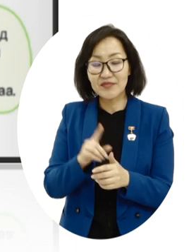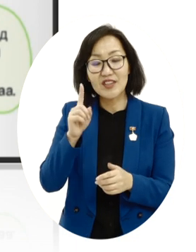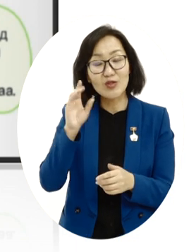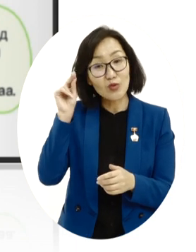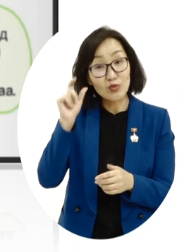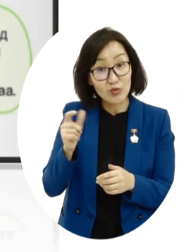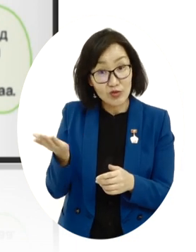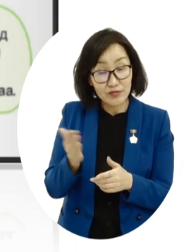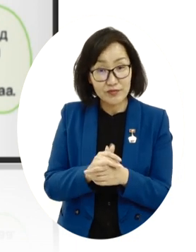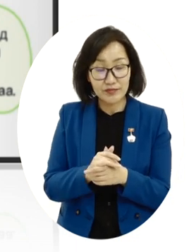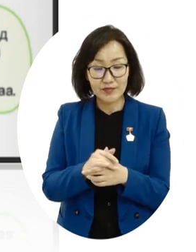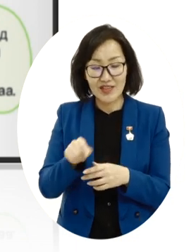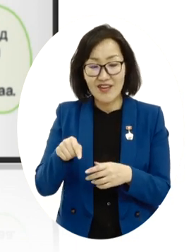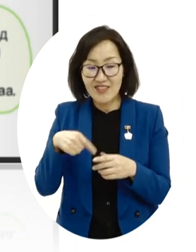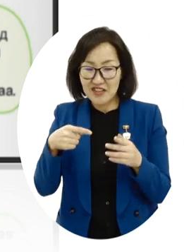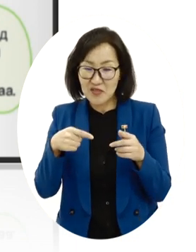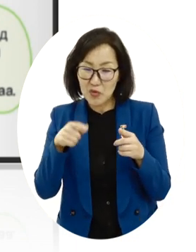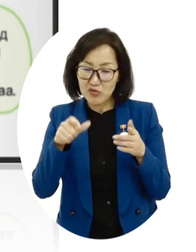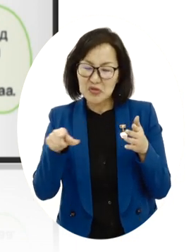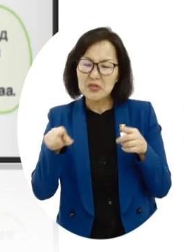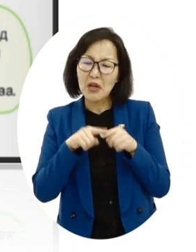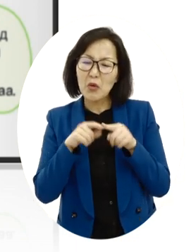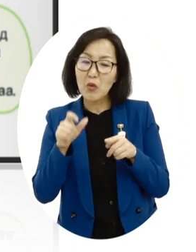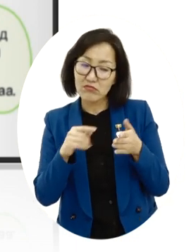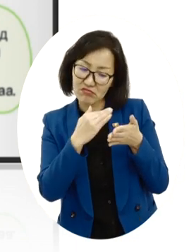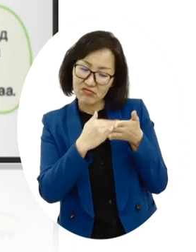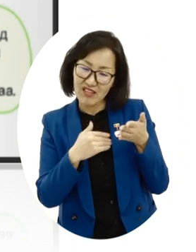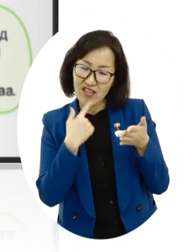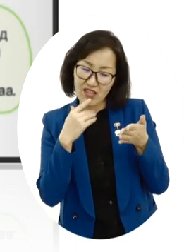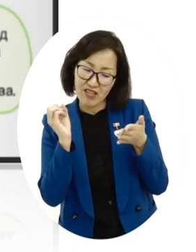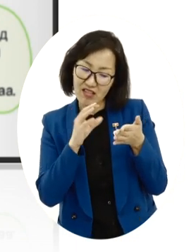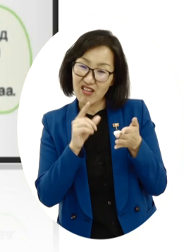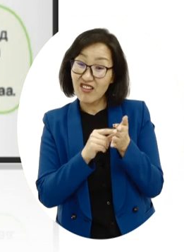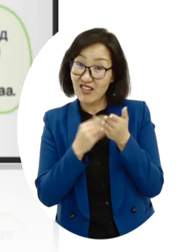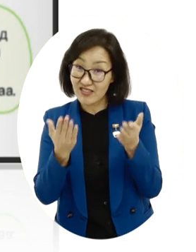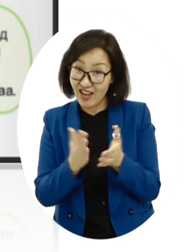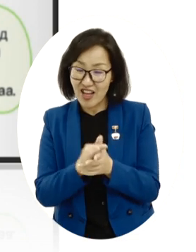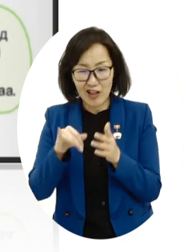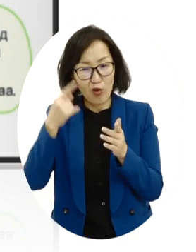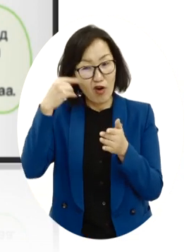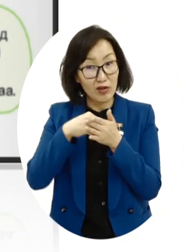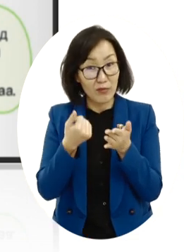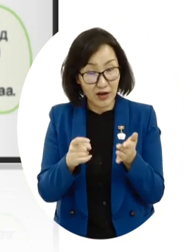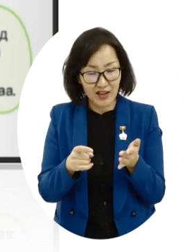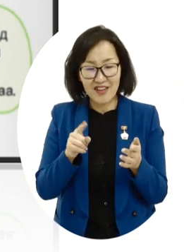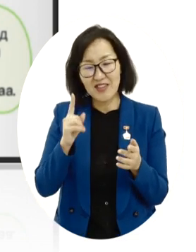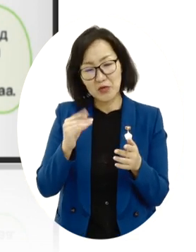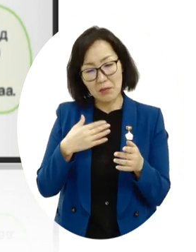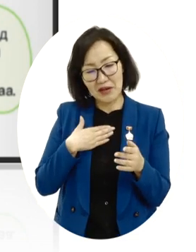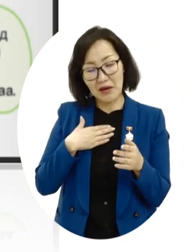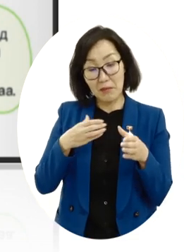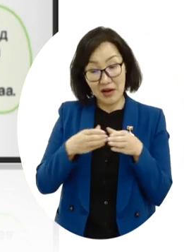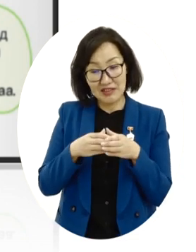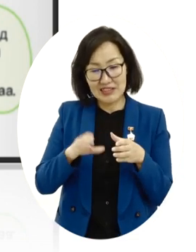сурагч энэ хүний намтрыг ярьвал илүү сайн ойлгох байхаа гэж байна. Нэгэн сурагч манай